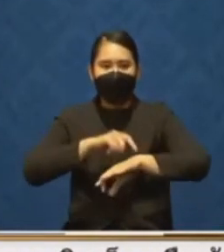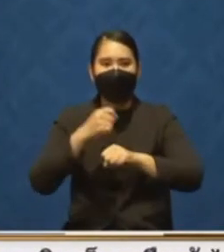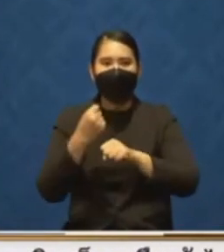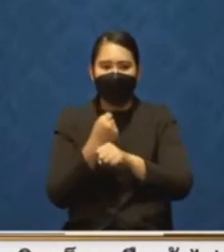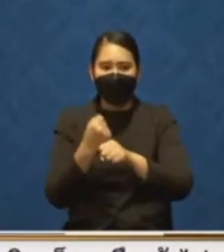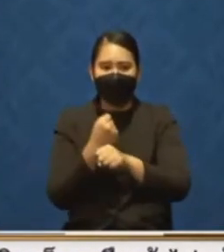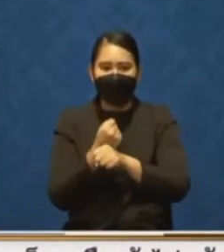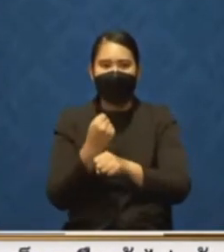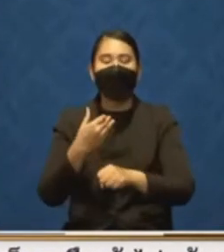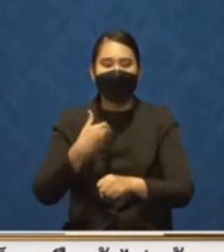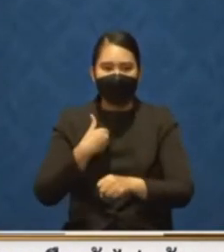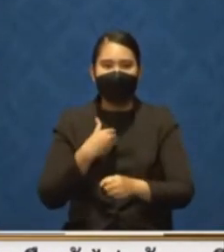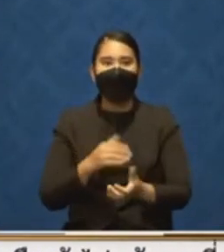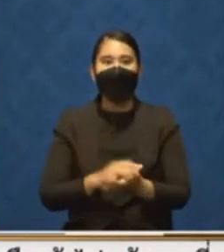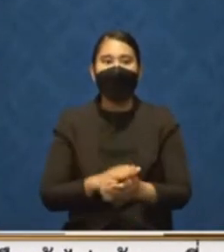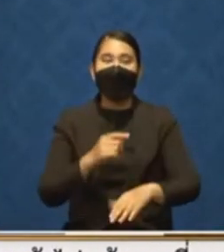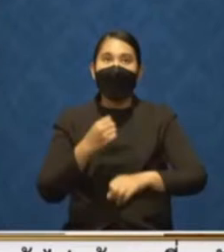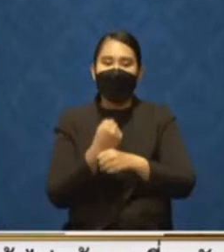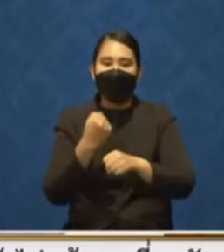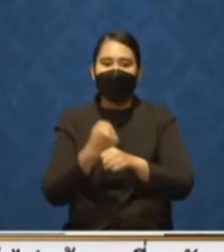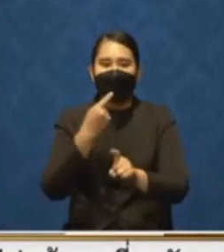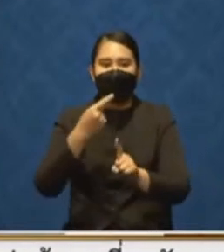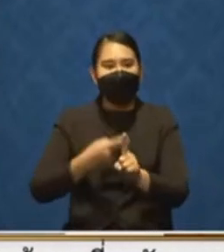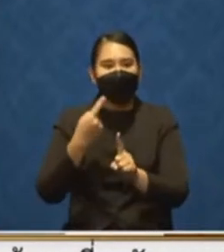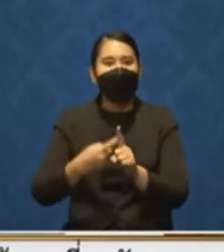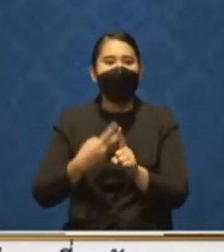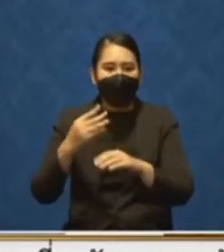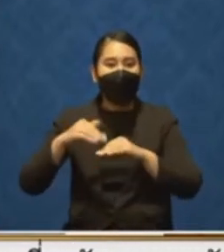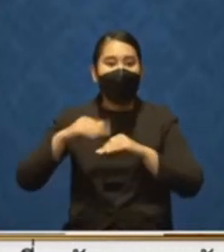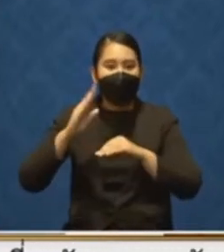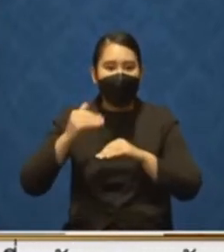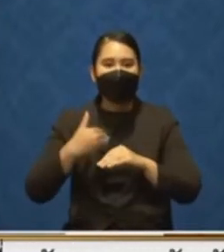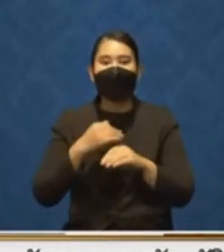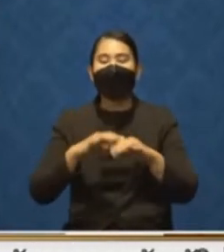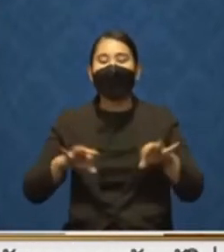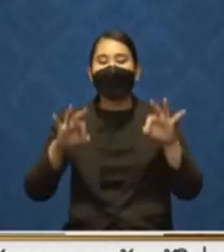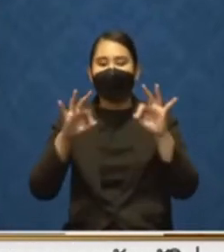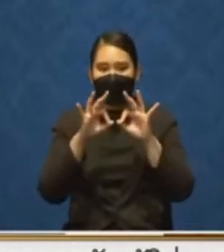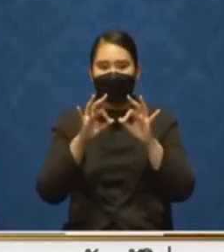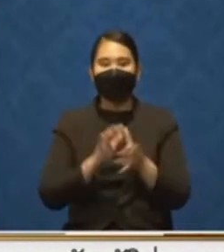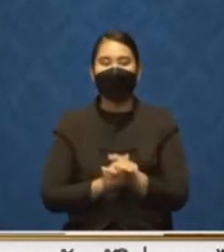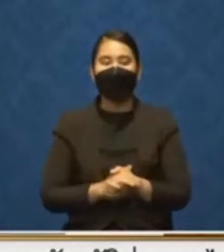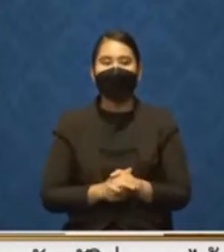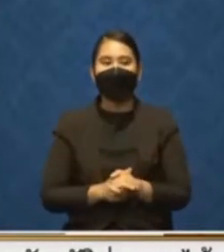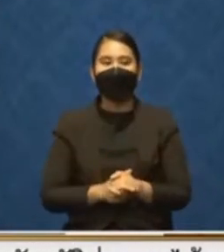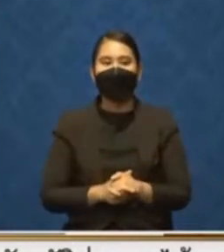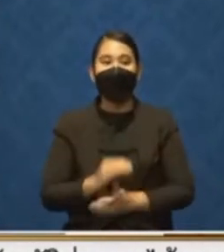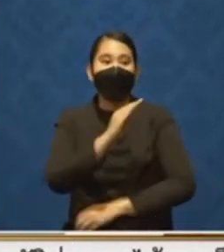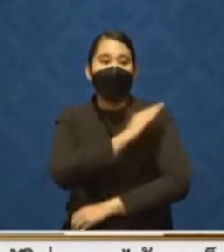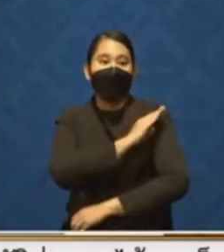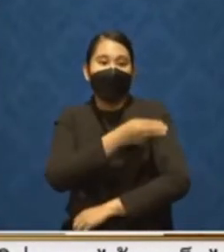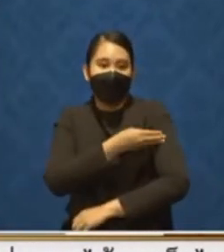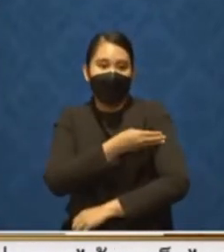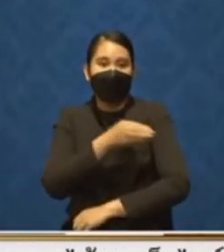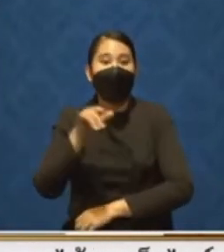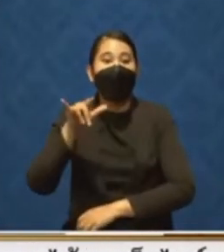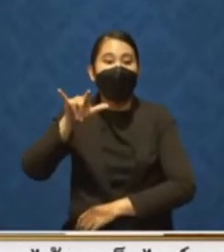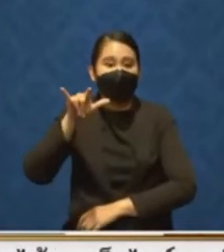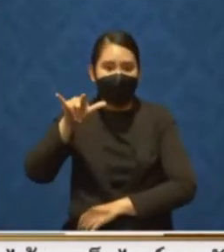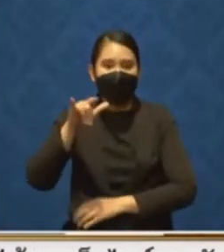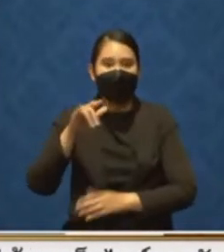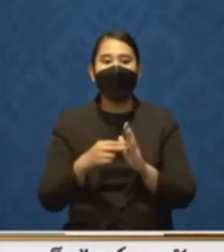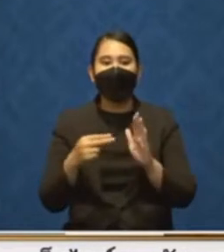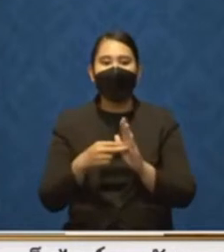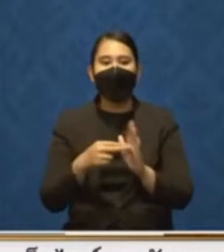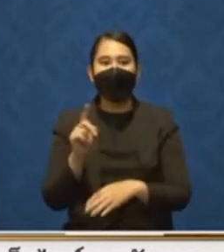ตามต้องเวลาเปิดหลายเดือนด้วยกันกว่าจะใช้คนเป็นหลักกันได้นะครับเพื่อความปลอดภัยส่วนของท่านประธานปฏิทินนั้นแม้จะเป็นรุ่นเดียวกันแต่ก็เป็น